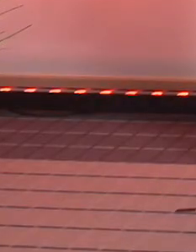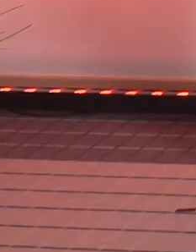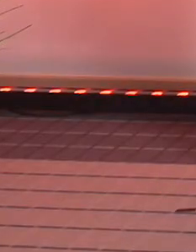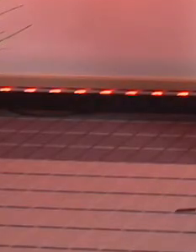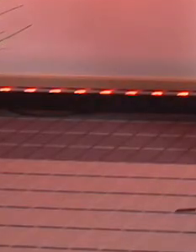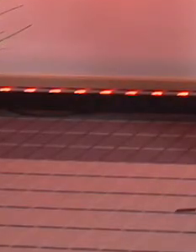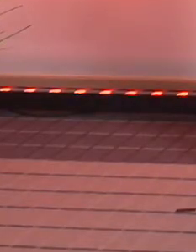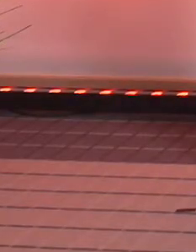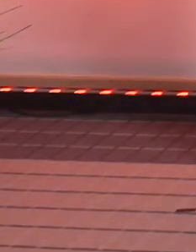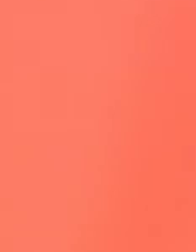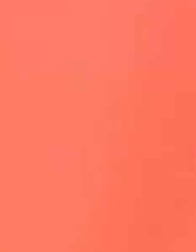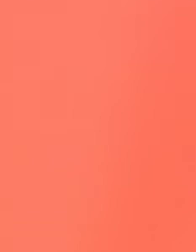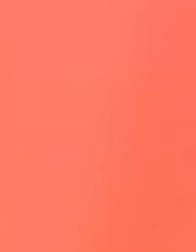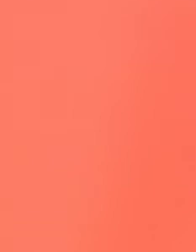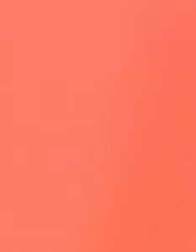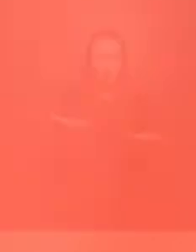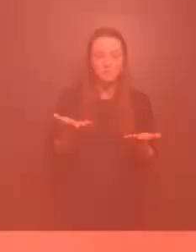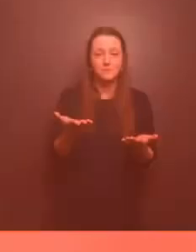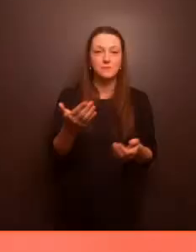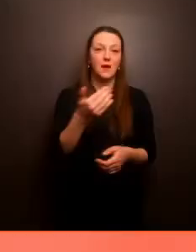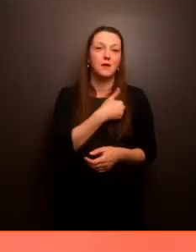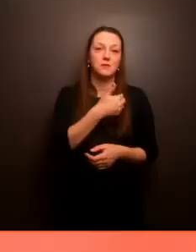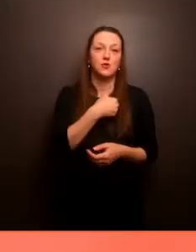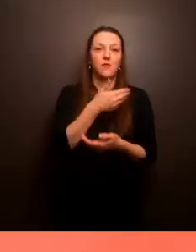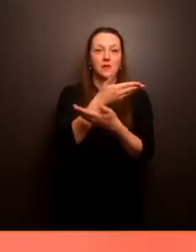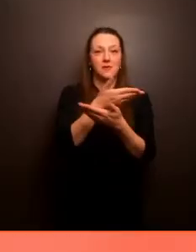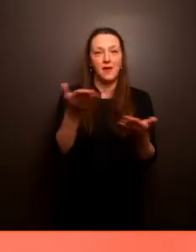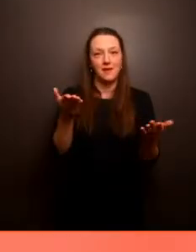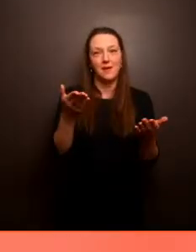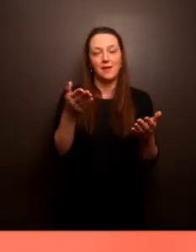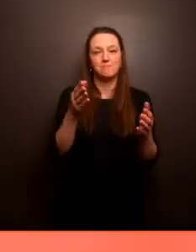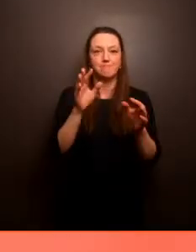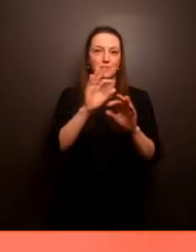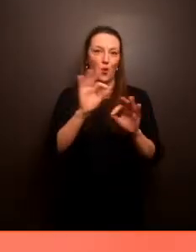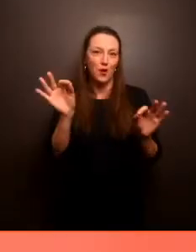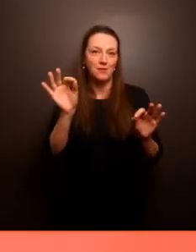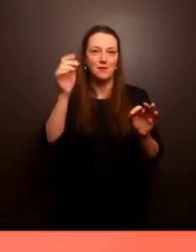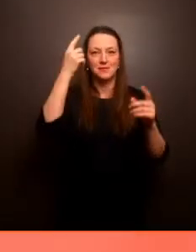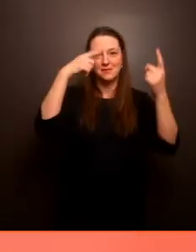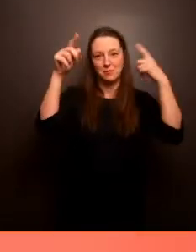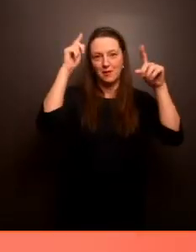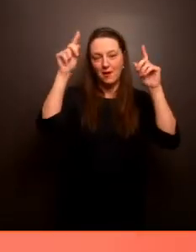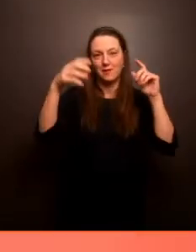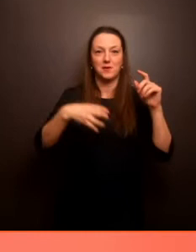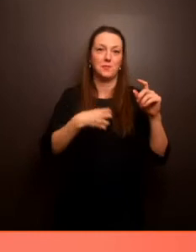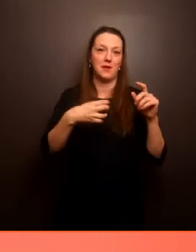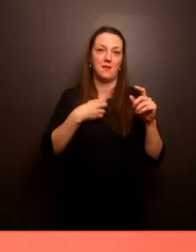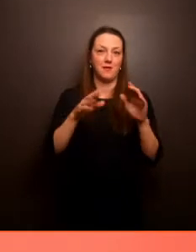Tere hommikust ka minu poolt ja soovin teile inspireerivat ja põnevat